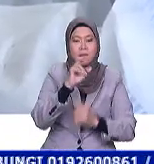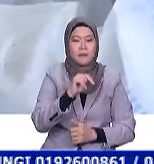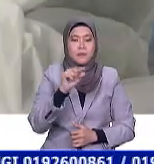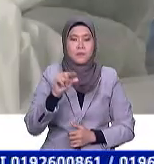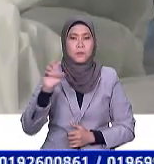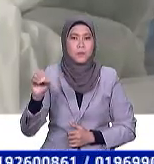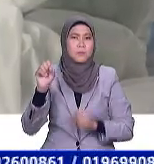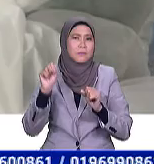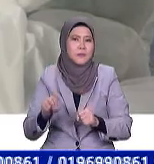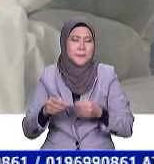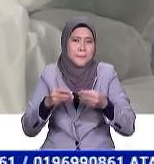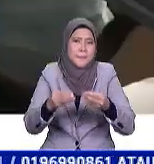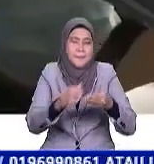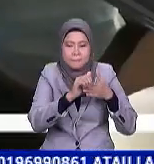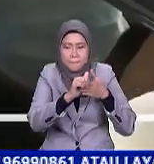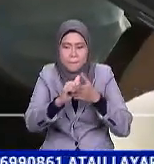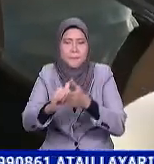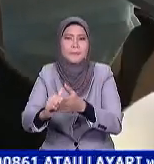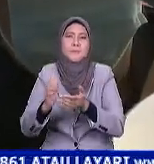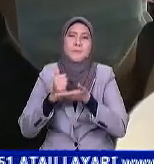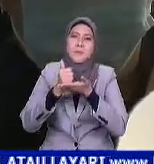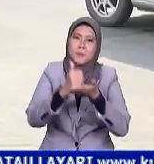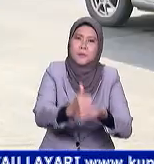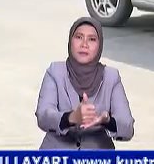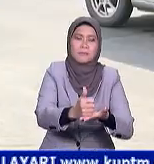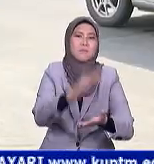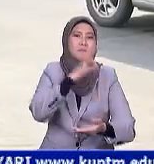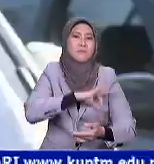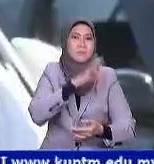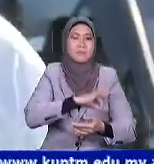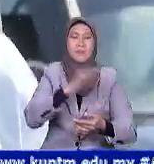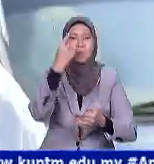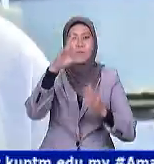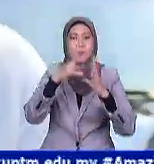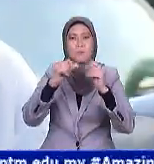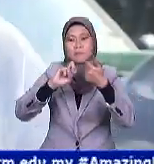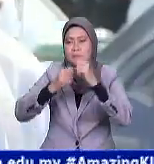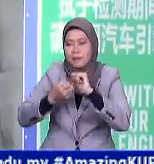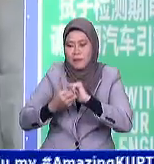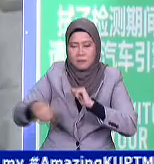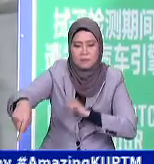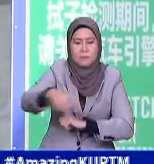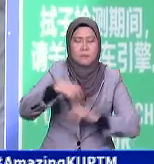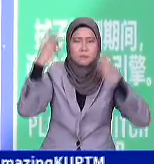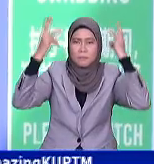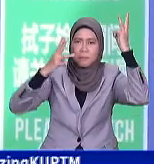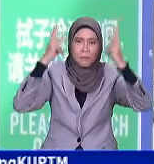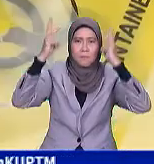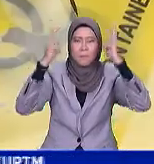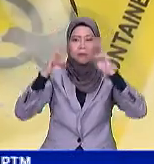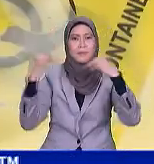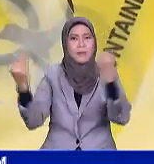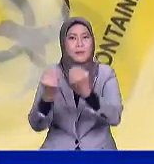dapat memanfaatkan sepenuhnya bantuan ini bagi menangani kegelisahan masyarakat dan